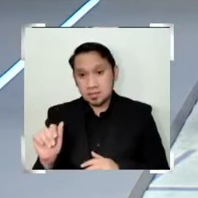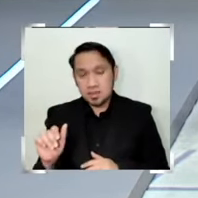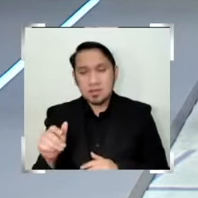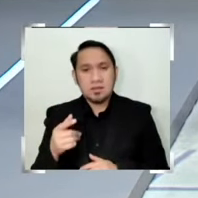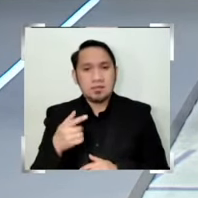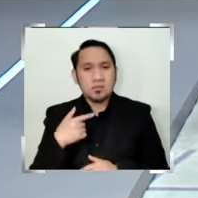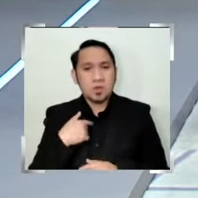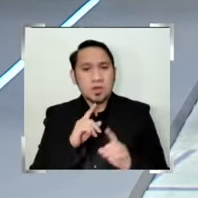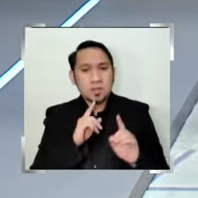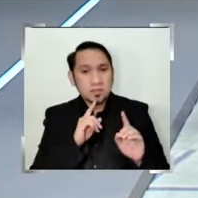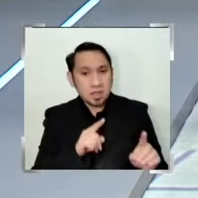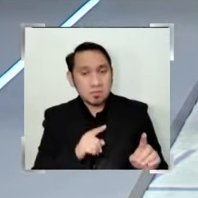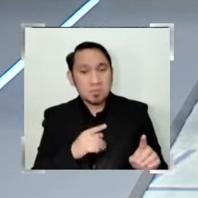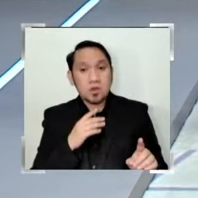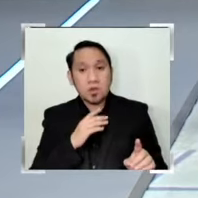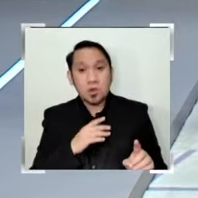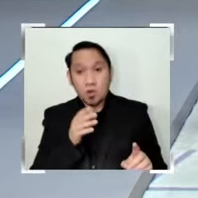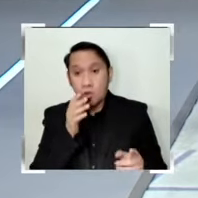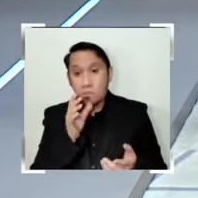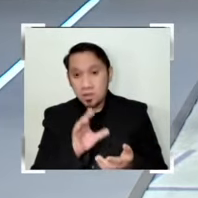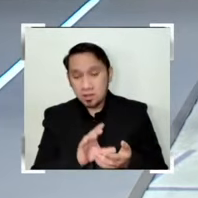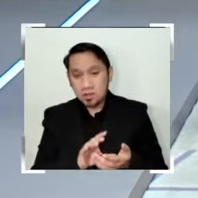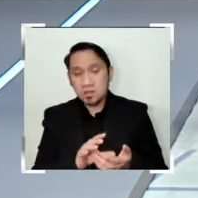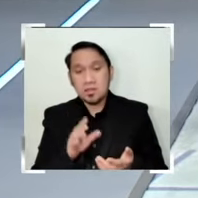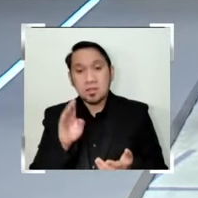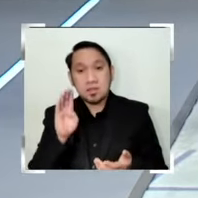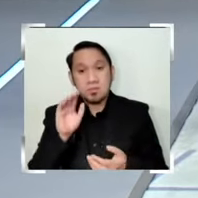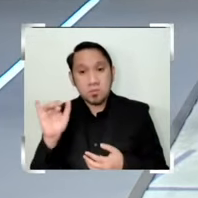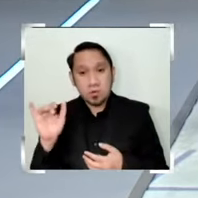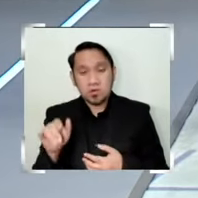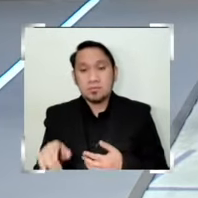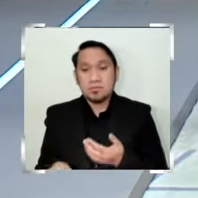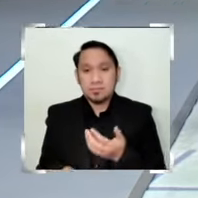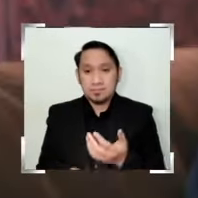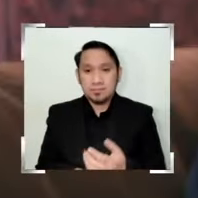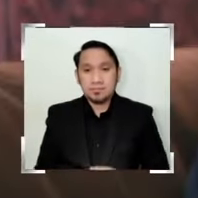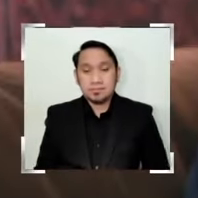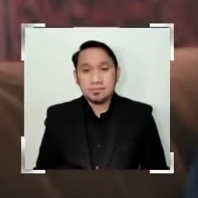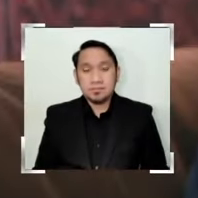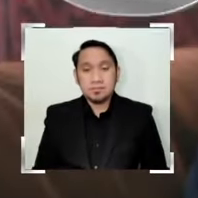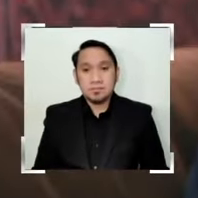sa kanya ni Tito Boy. Darito ang showbiz saksi ni Aubrey Carampel.